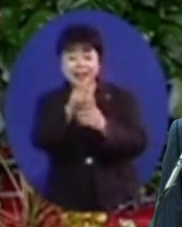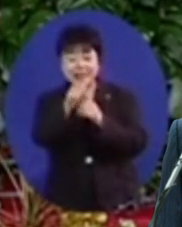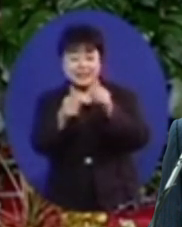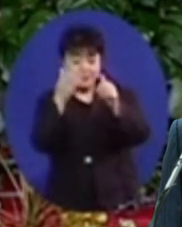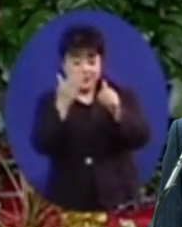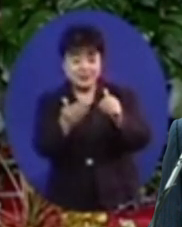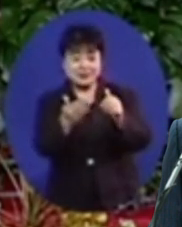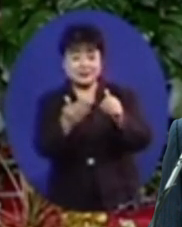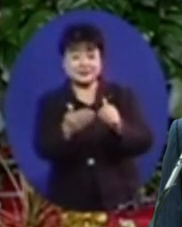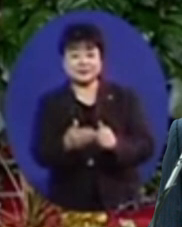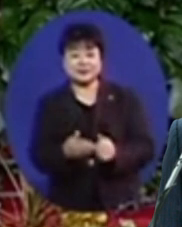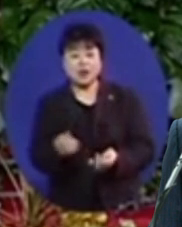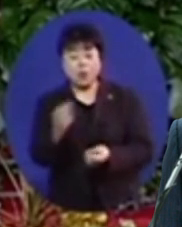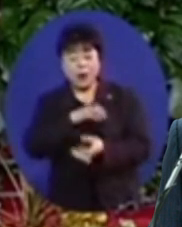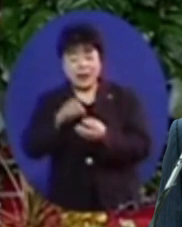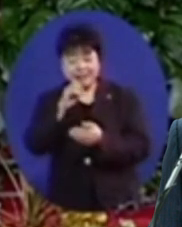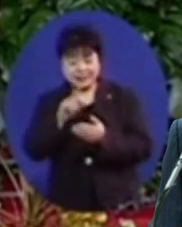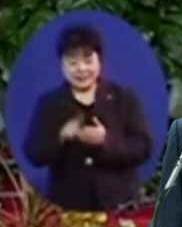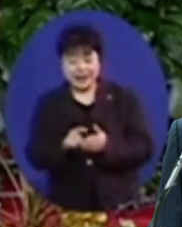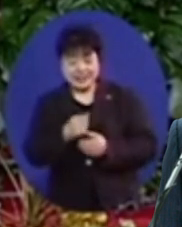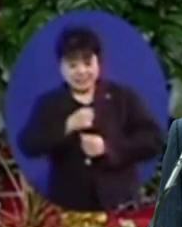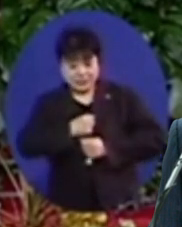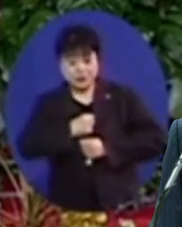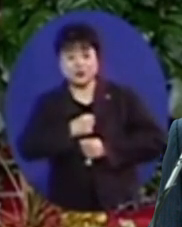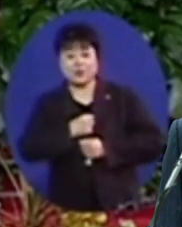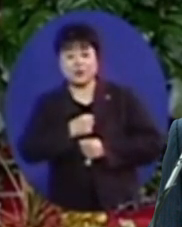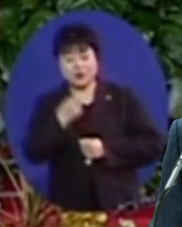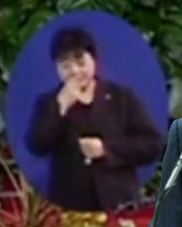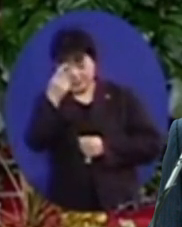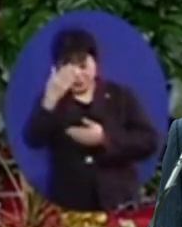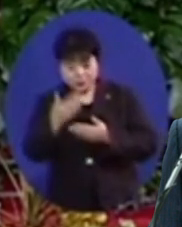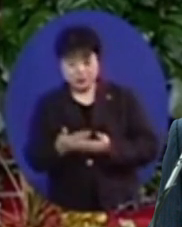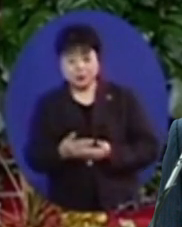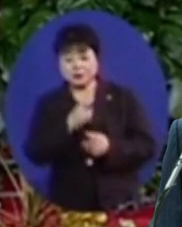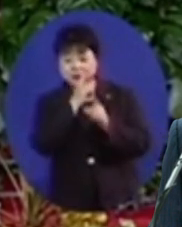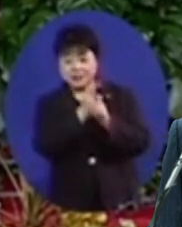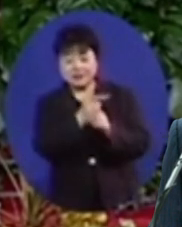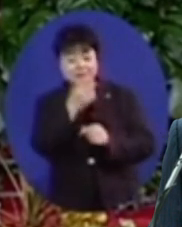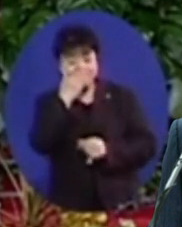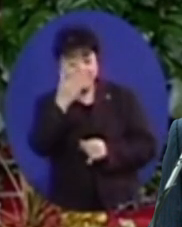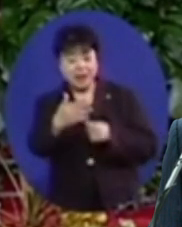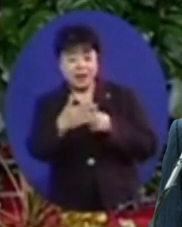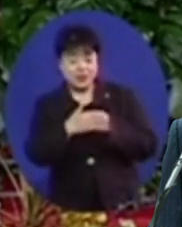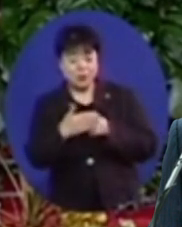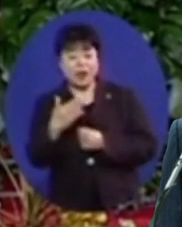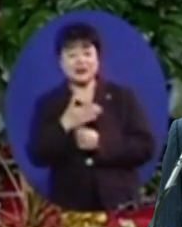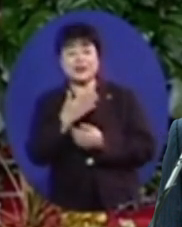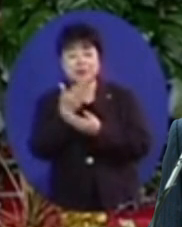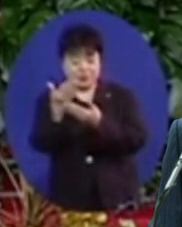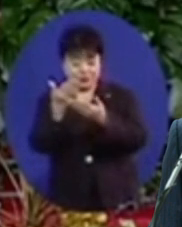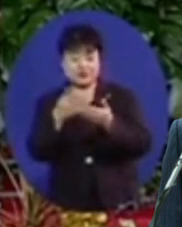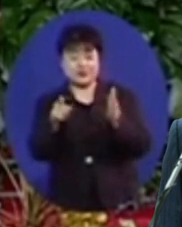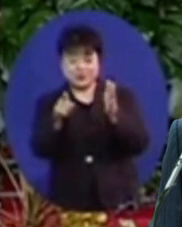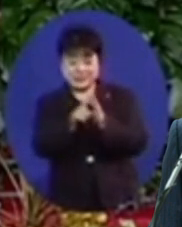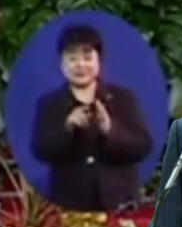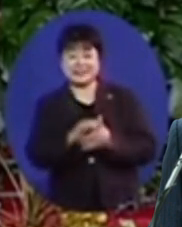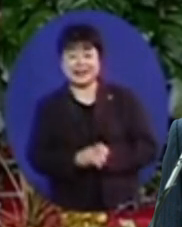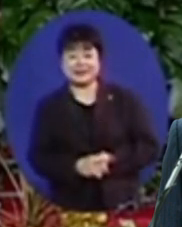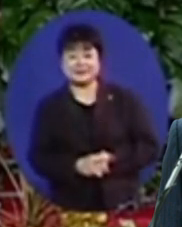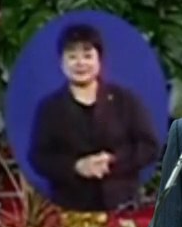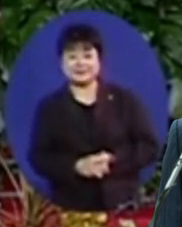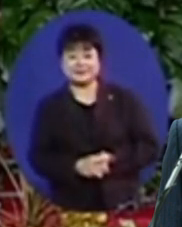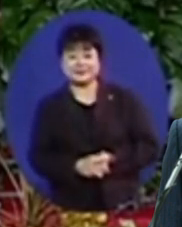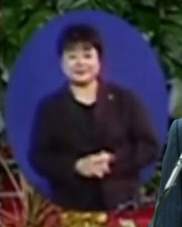하나님께서 환난 날에 우리를 지켜주시고 모든 원수들을 이기고 살 수 있도록 은혜를 베풀어 주실 것입니다.